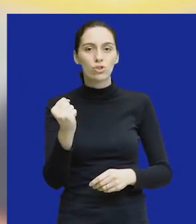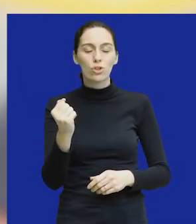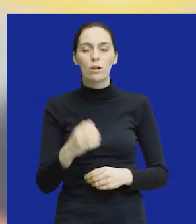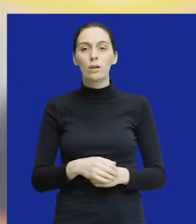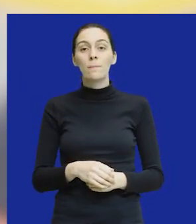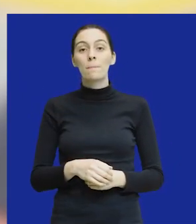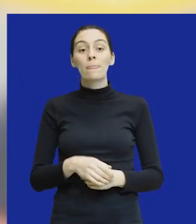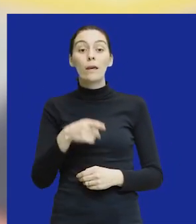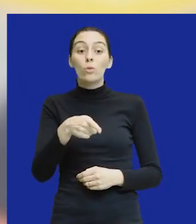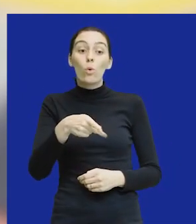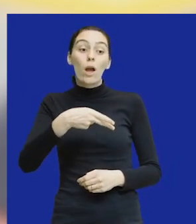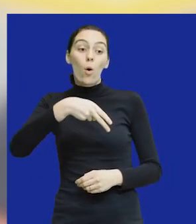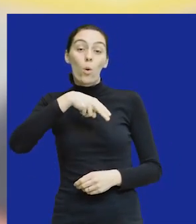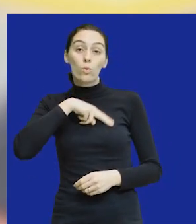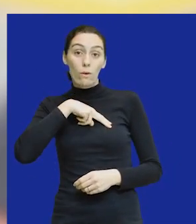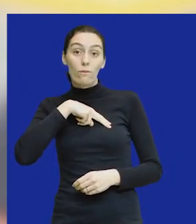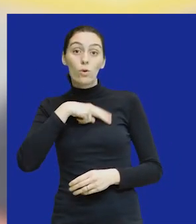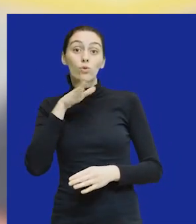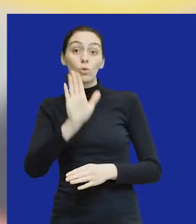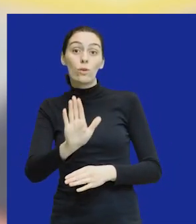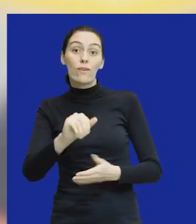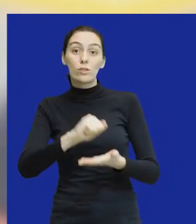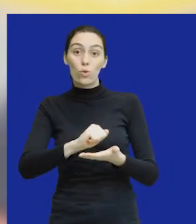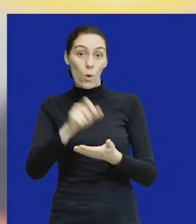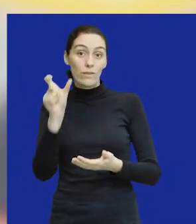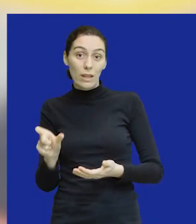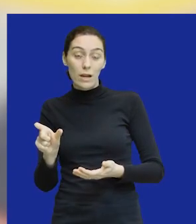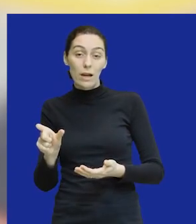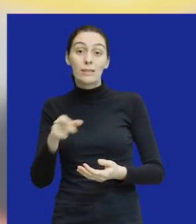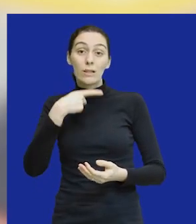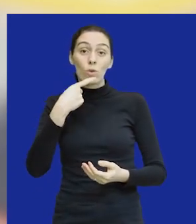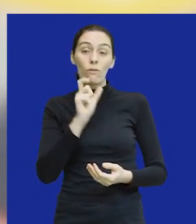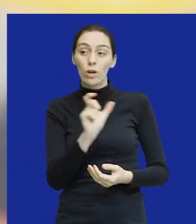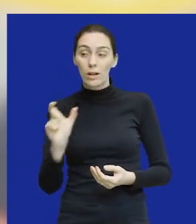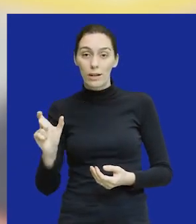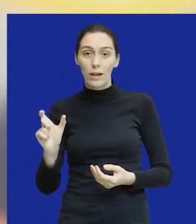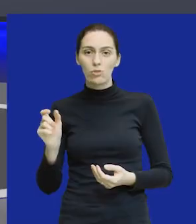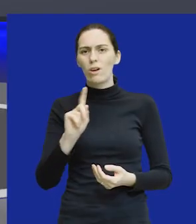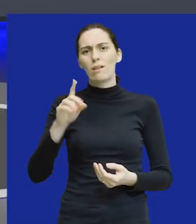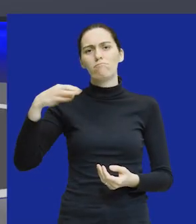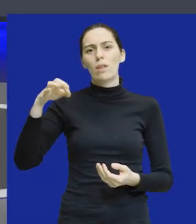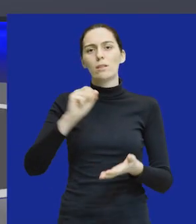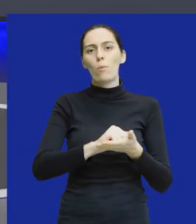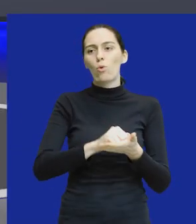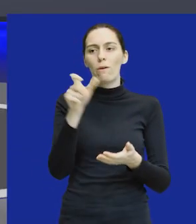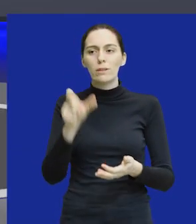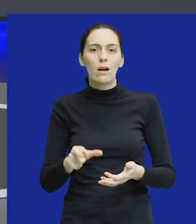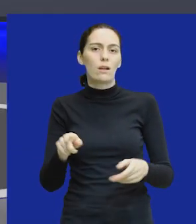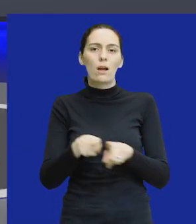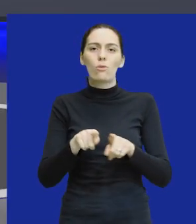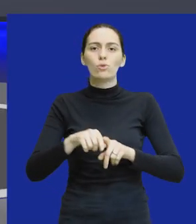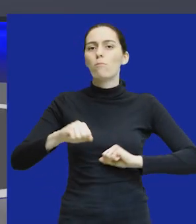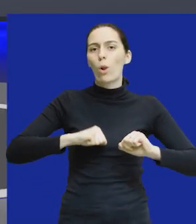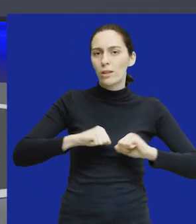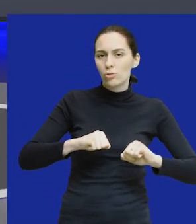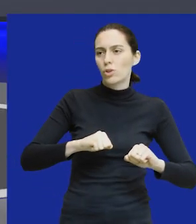toga proizlazi i odgovornost kod vas novinara za izgovorenu riječ. Ali ne samo kod novinara i kod